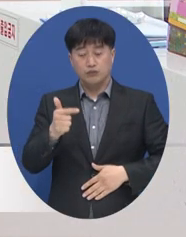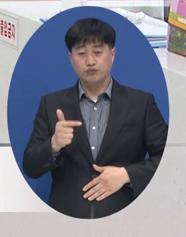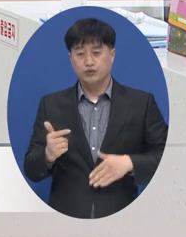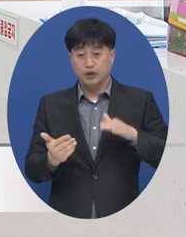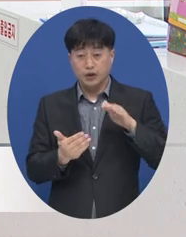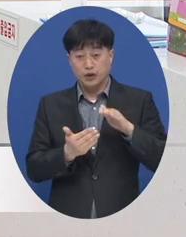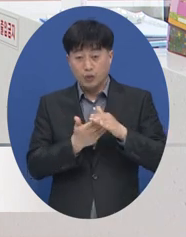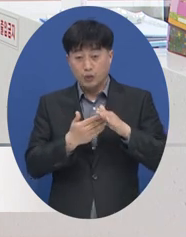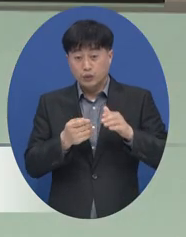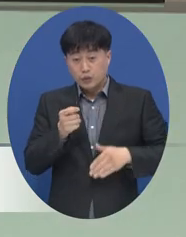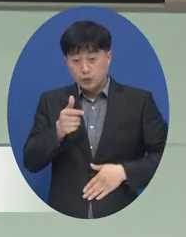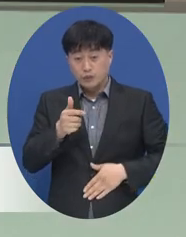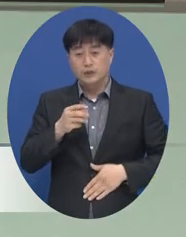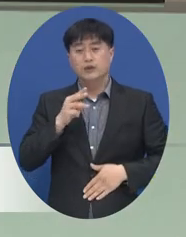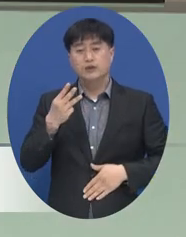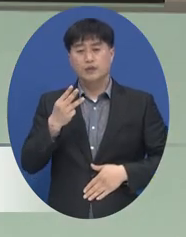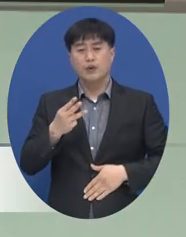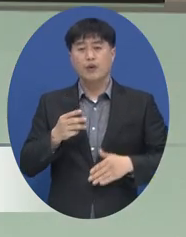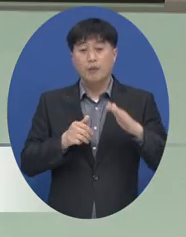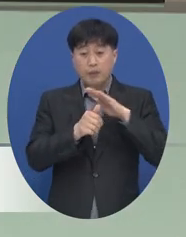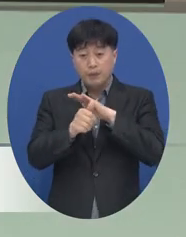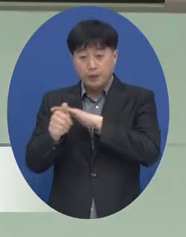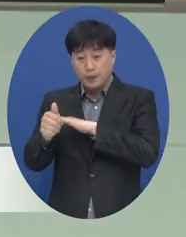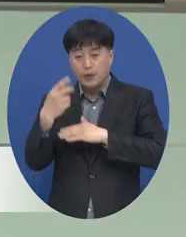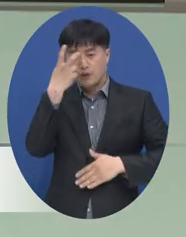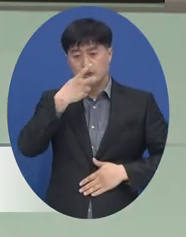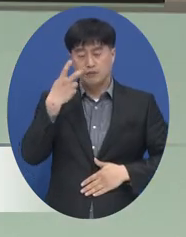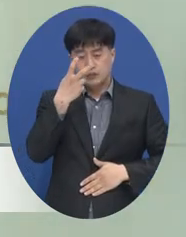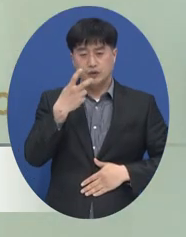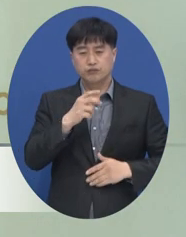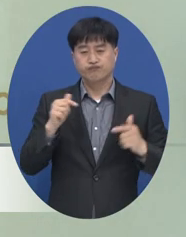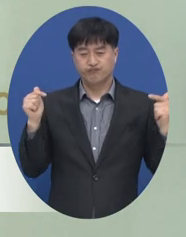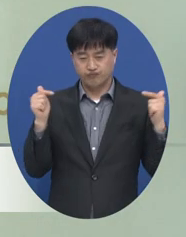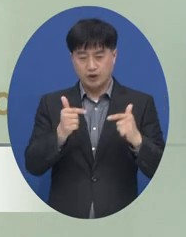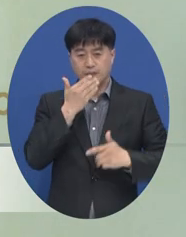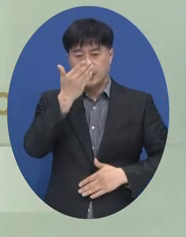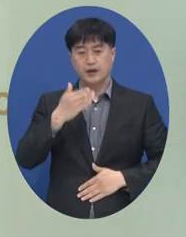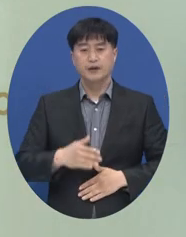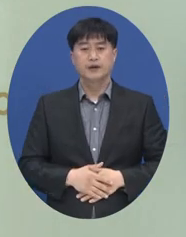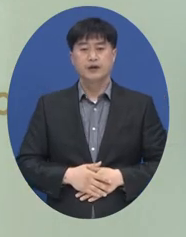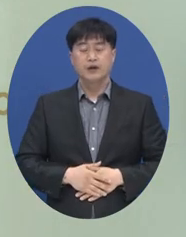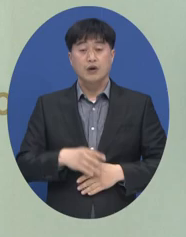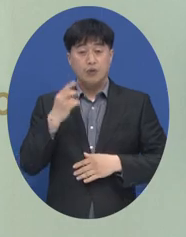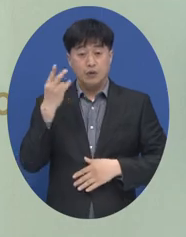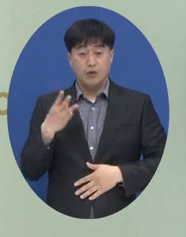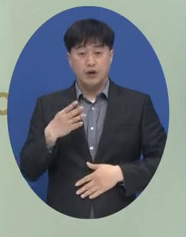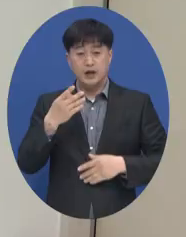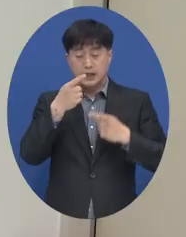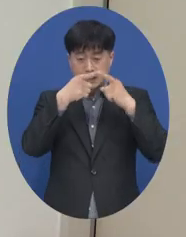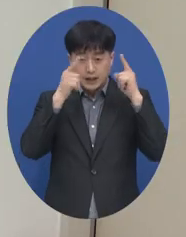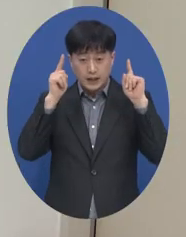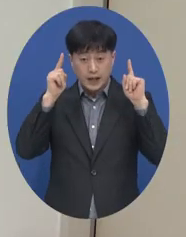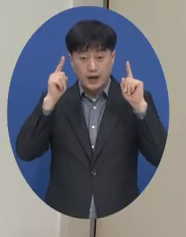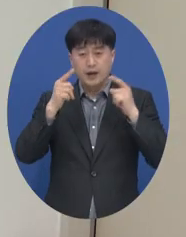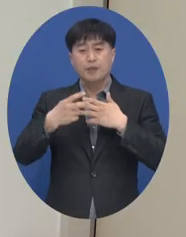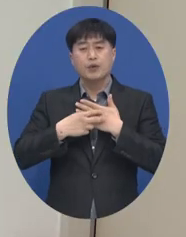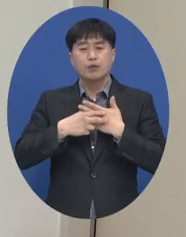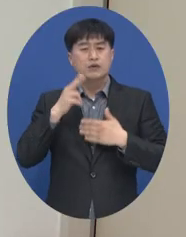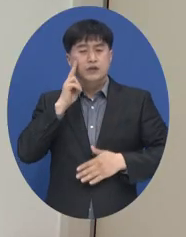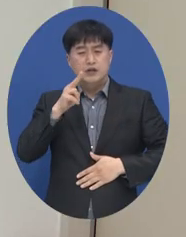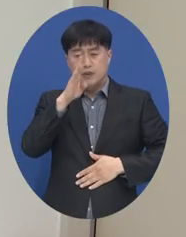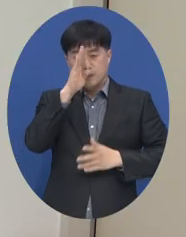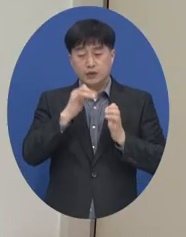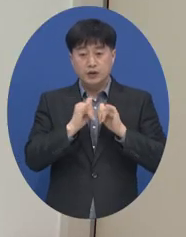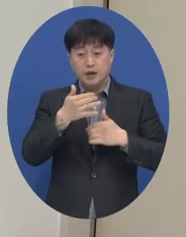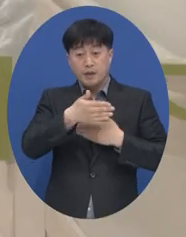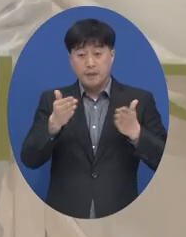최소 3번은 의료진이 병실 안에 들어가 체크했던 것들이 줄어든 겁니다. 원래는 대학병원 중환자실에서